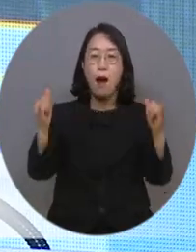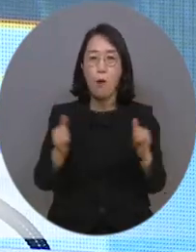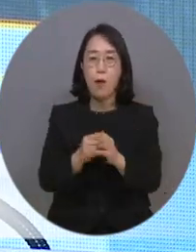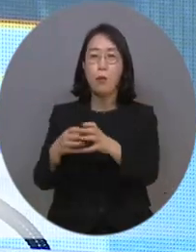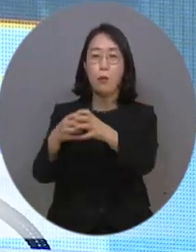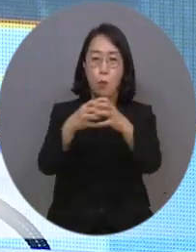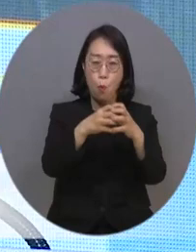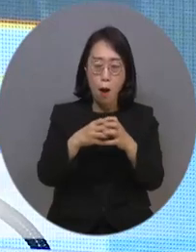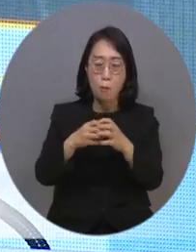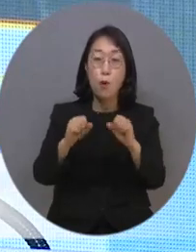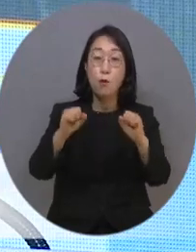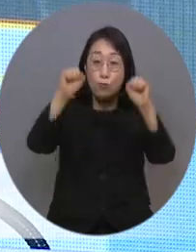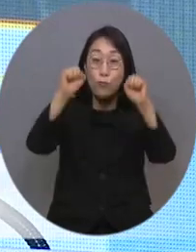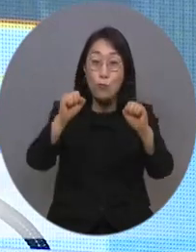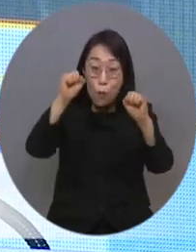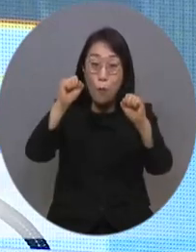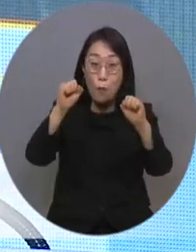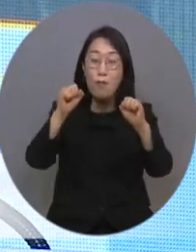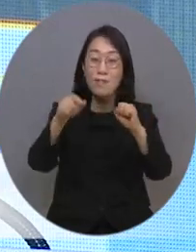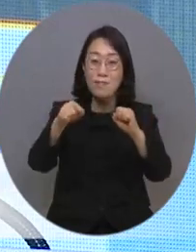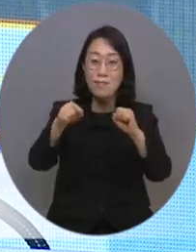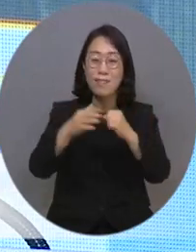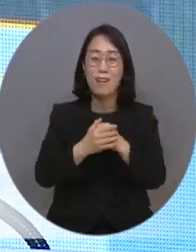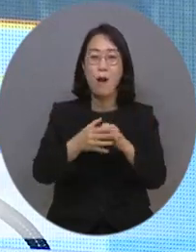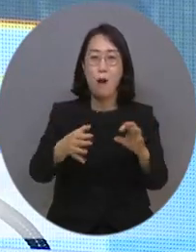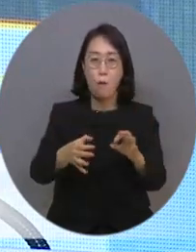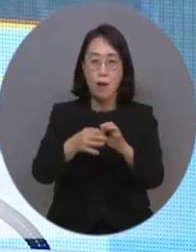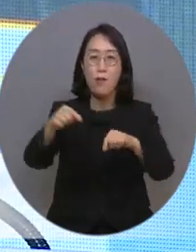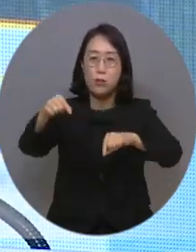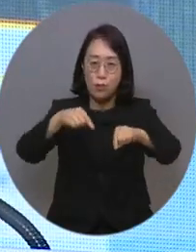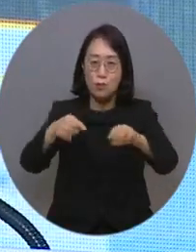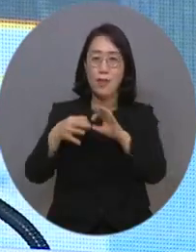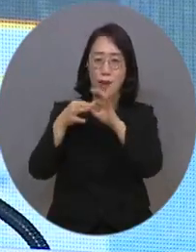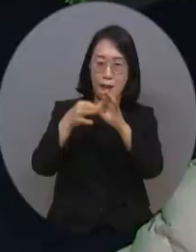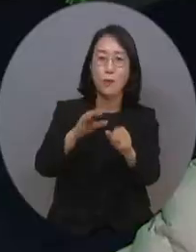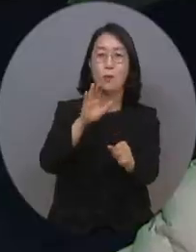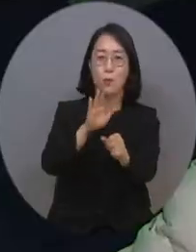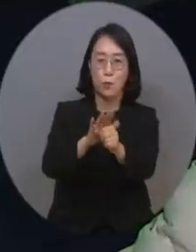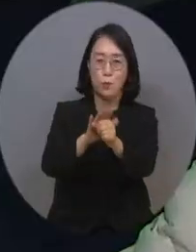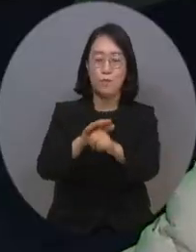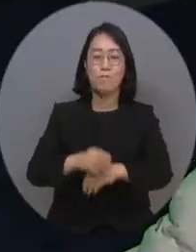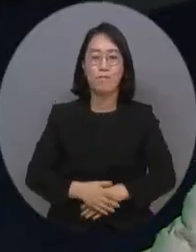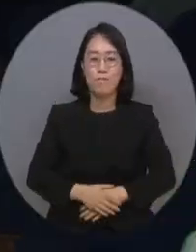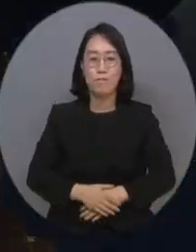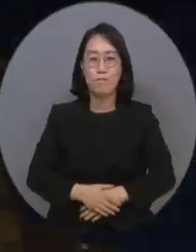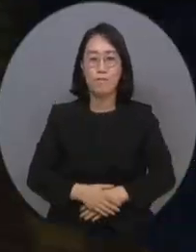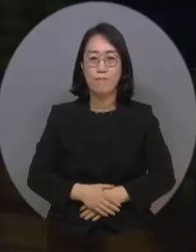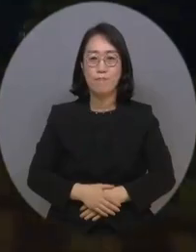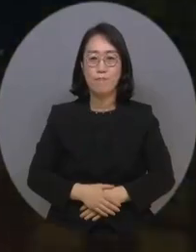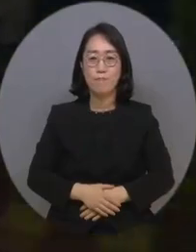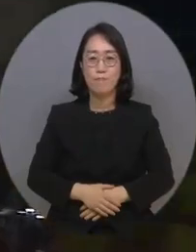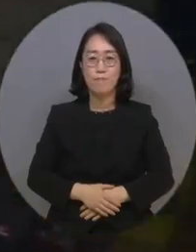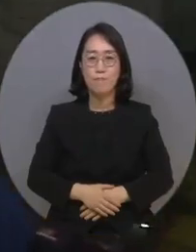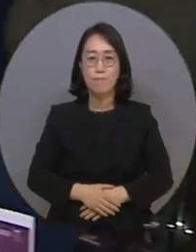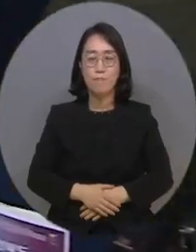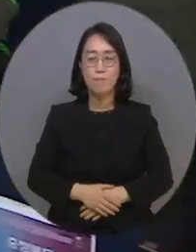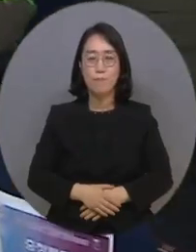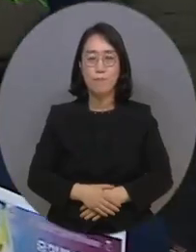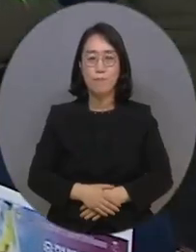이끄는 90점이 될 수 있도록 관련 정책을 펼쳐 나가겠습니다 복지tv